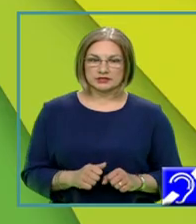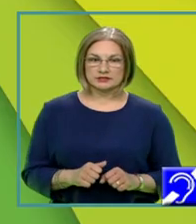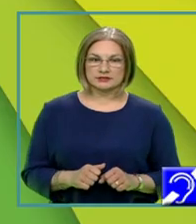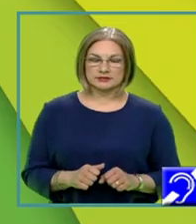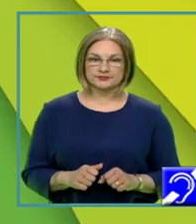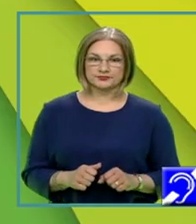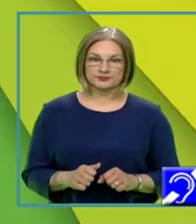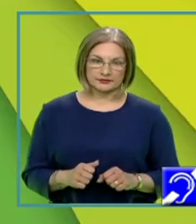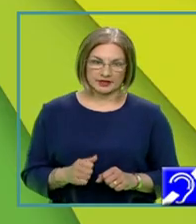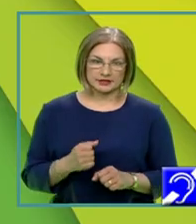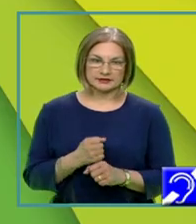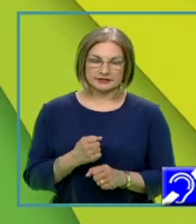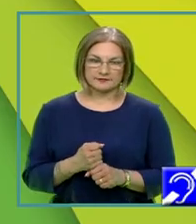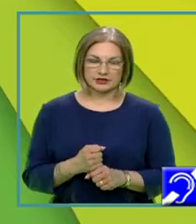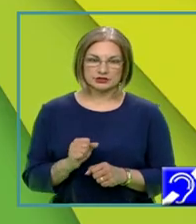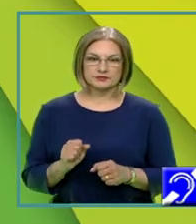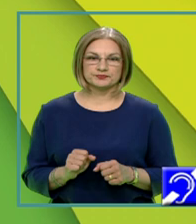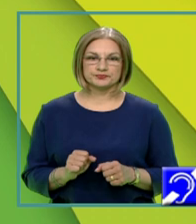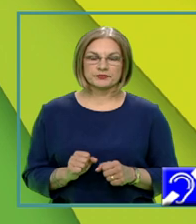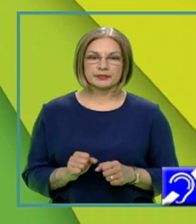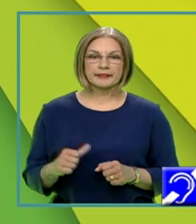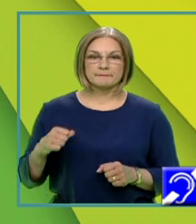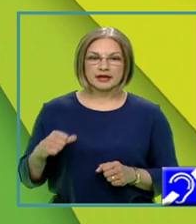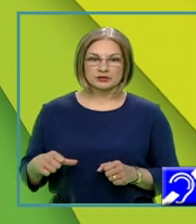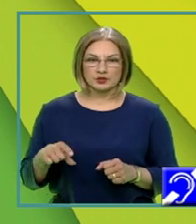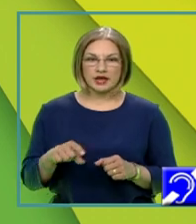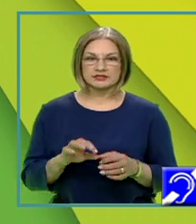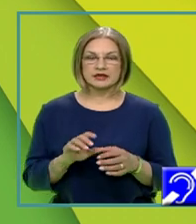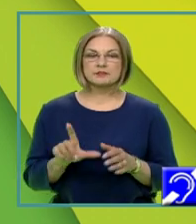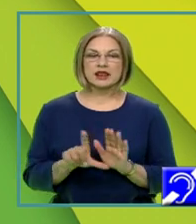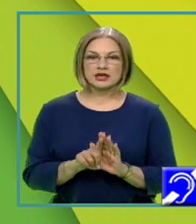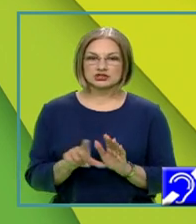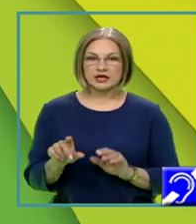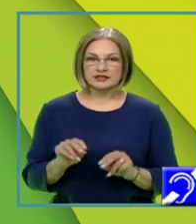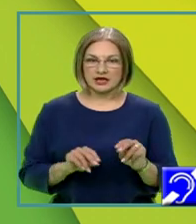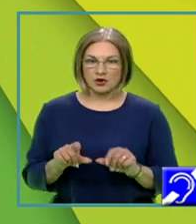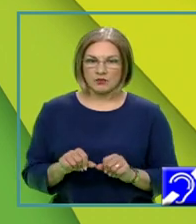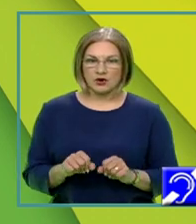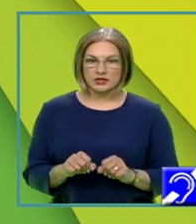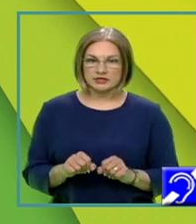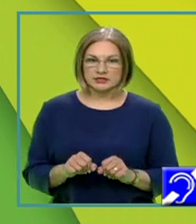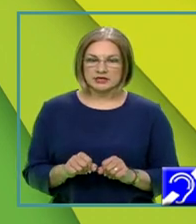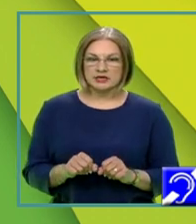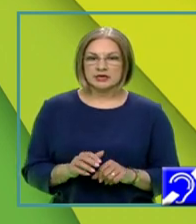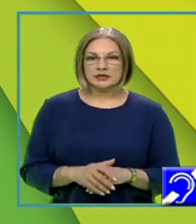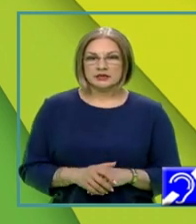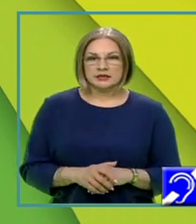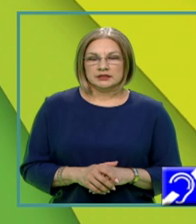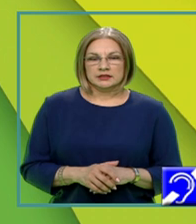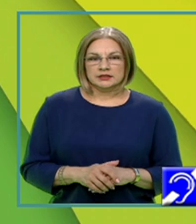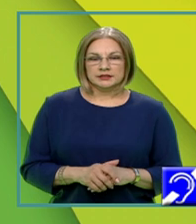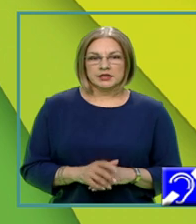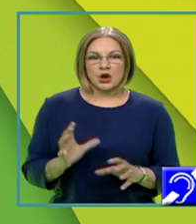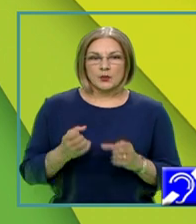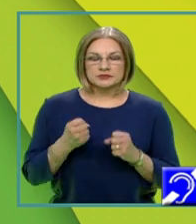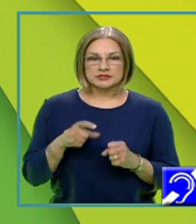particular ism definiția lege de compoziție x cerculeț Secret pentru x egal cu 1 și respectiv egal cu minus 1